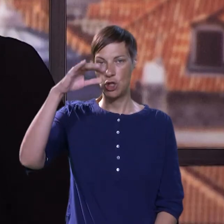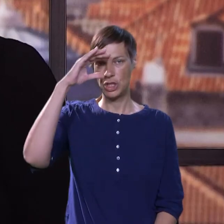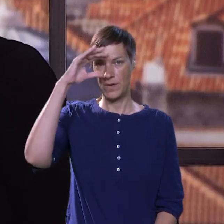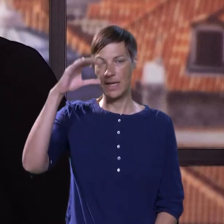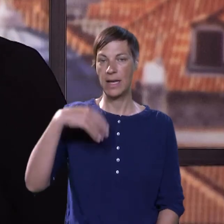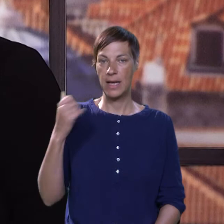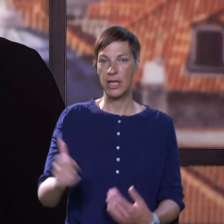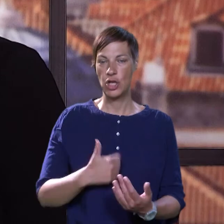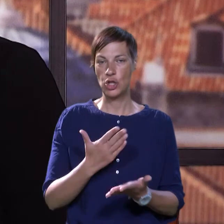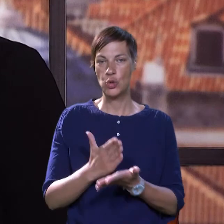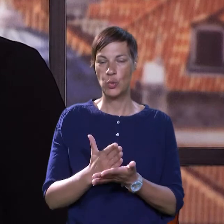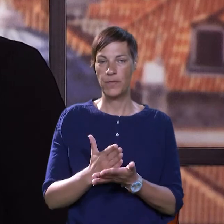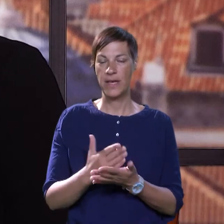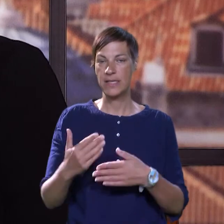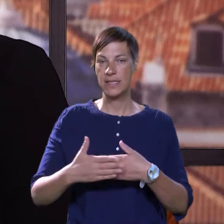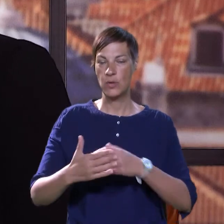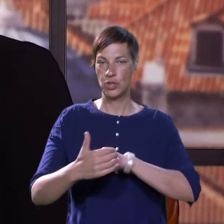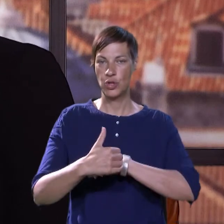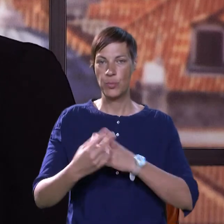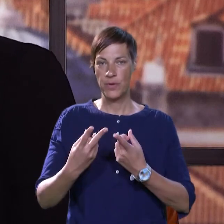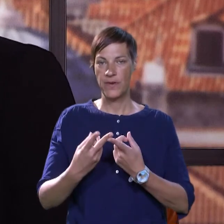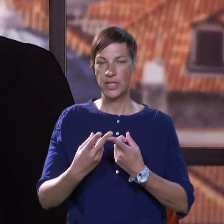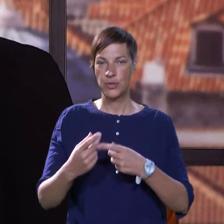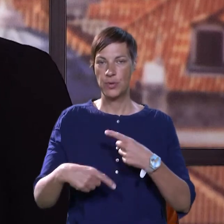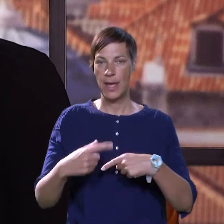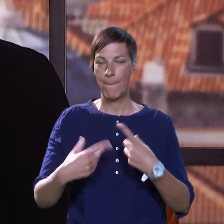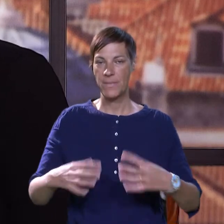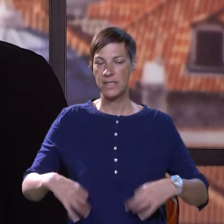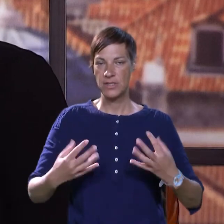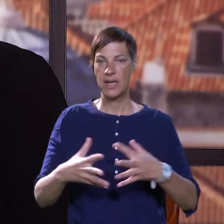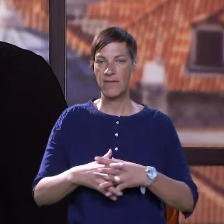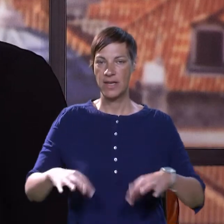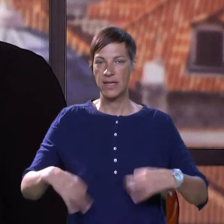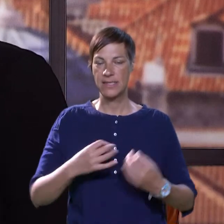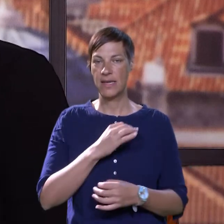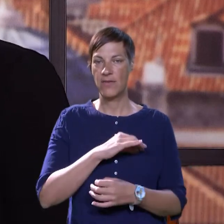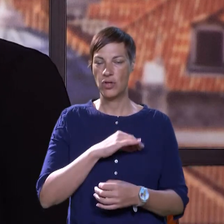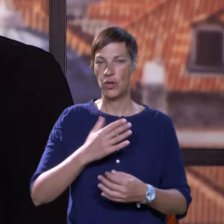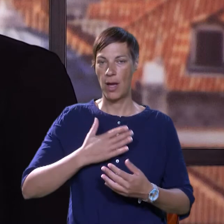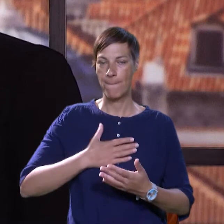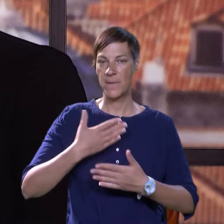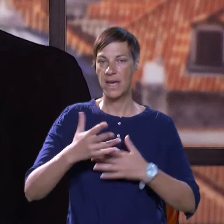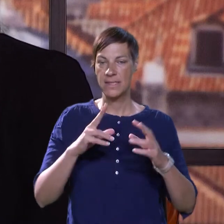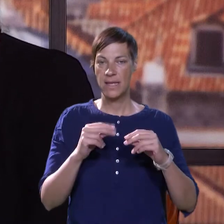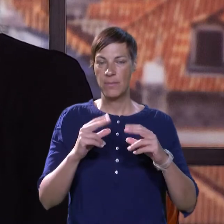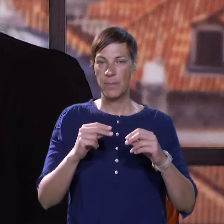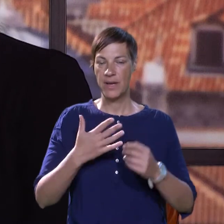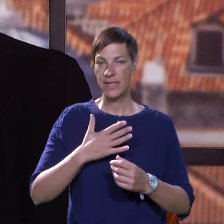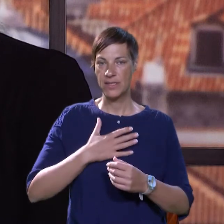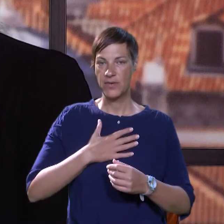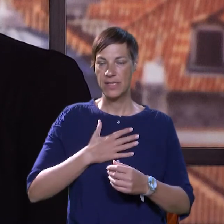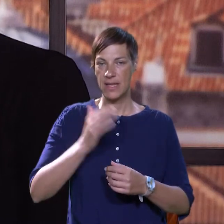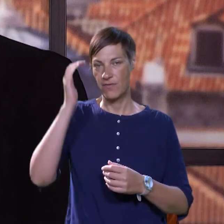Poštovani gledatelji, još uvijek ste uz Dubrovačku televiziju i emisiju Zdrav grad, zdravog duha. Mi nastavljamo razgovor